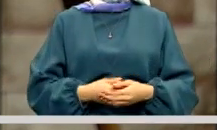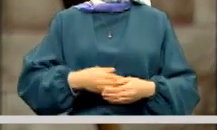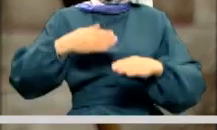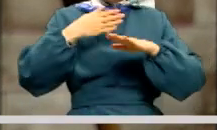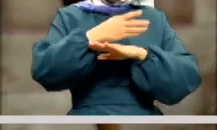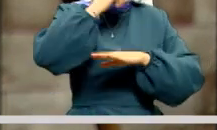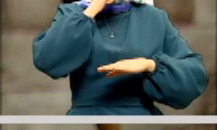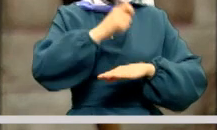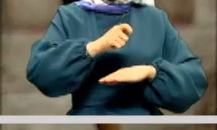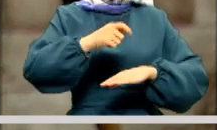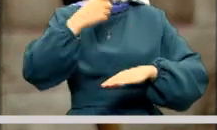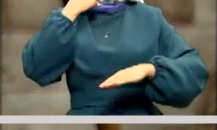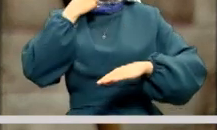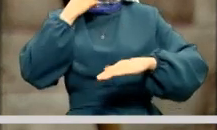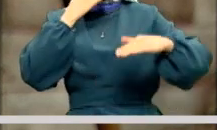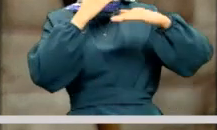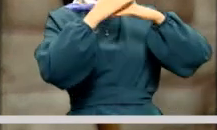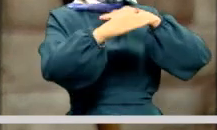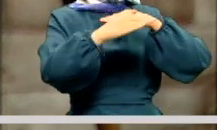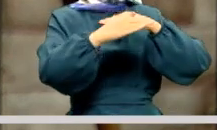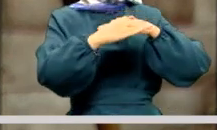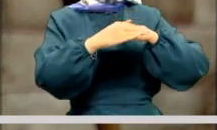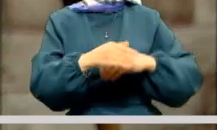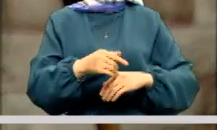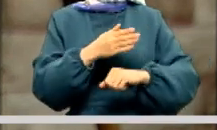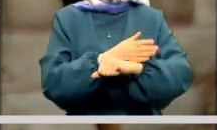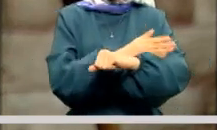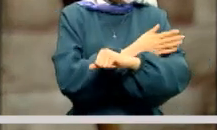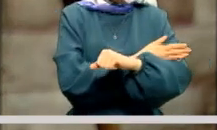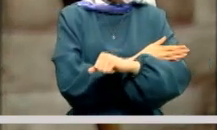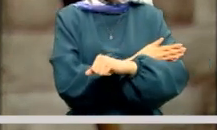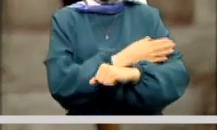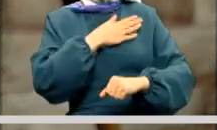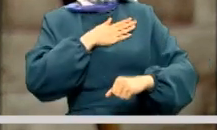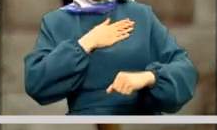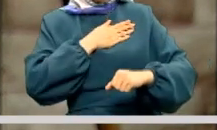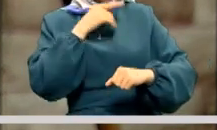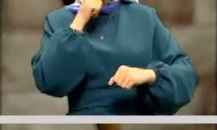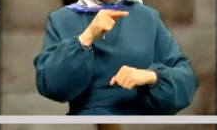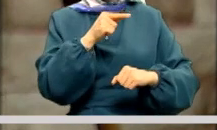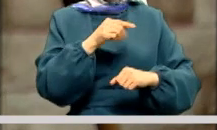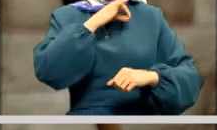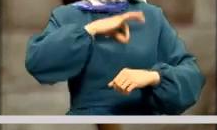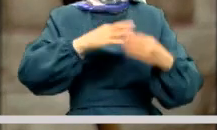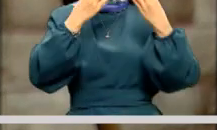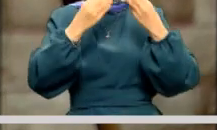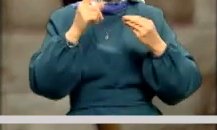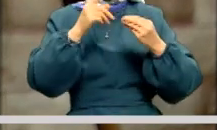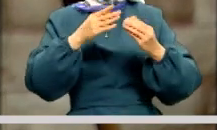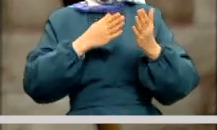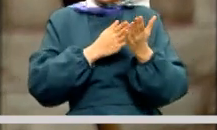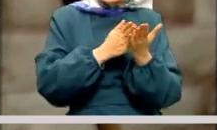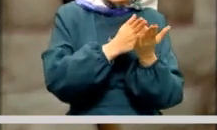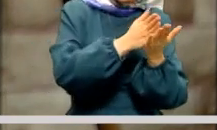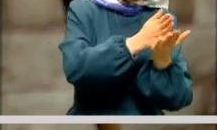milletine ülkesine diyanetine ve insanlığa faydalı olacağı bir istikamete girmişse